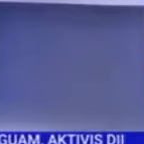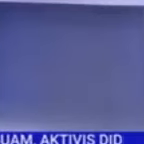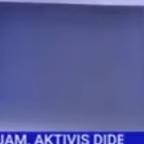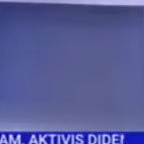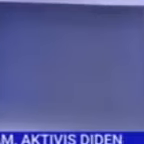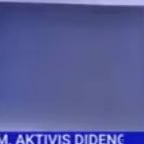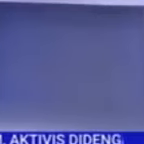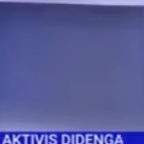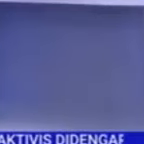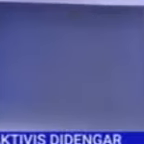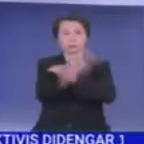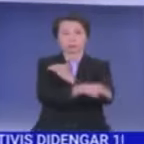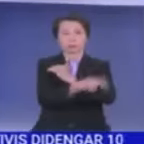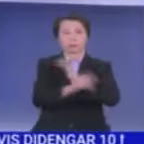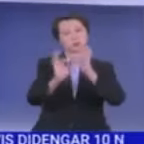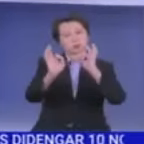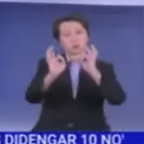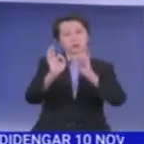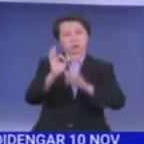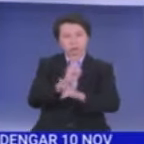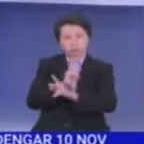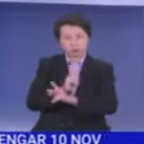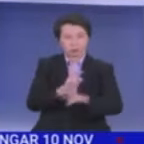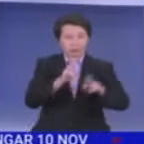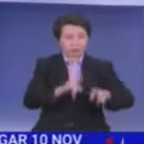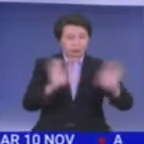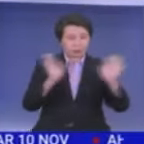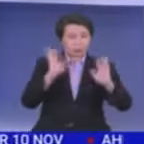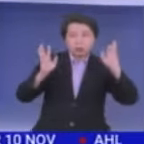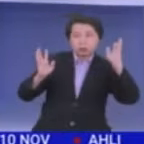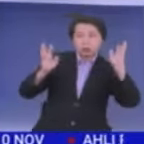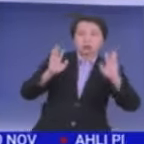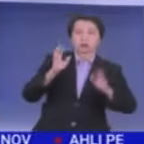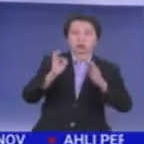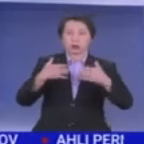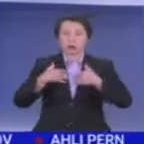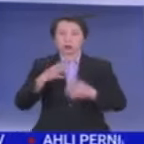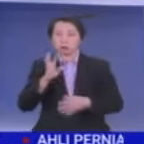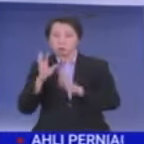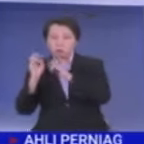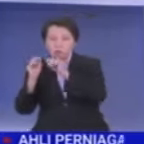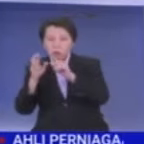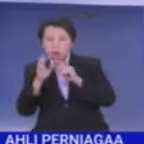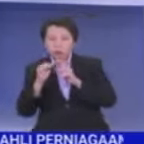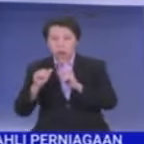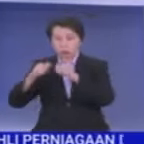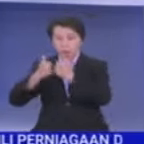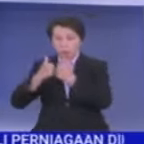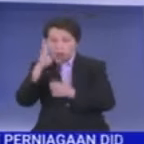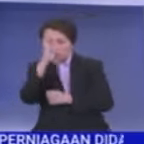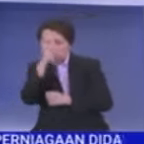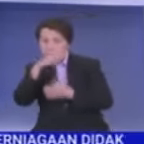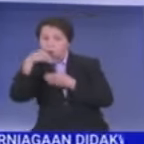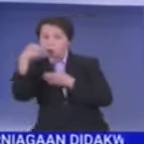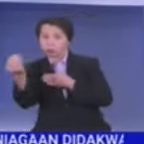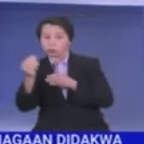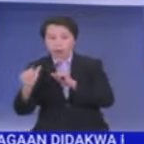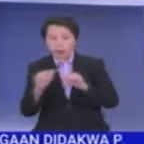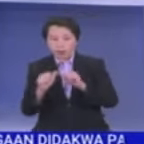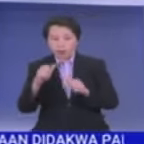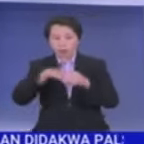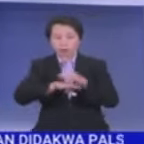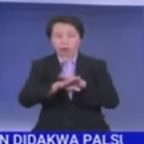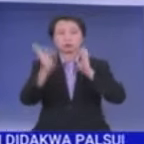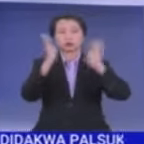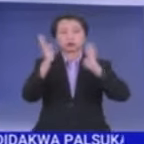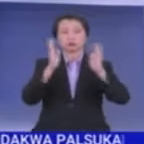Tahap keselamatan negara adalah terjamin dan rakyat tidak perlu bimbang walaupun ada dakwaan wujudnya agensi perisikan luar yang aktif di negara